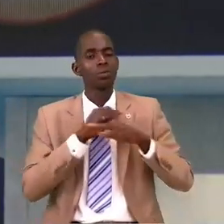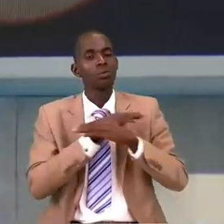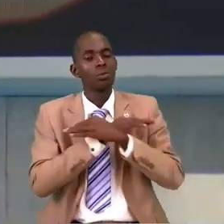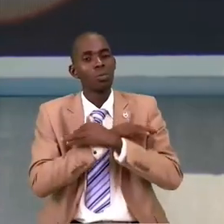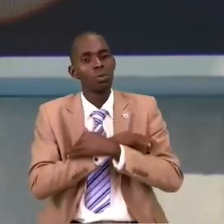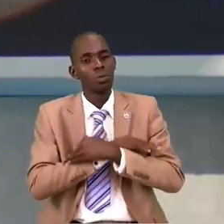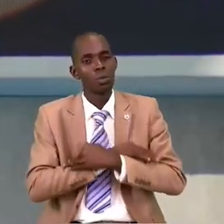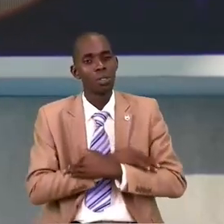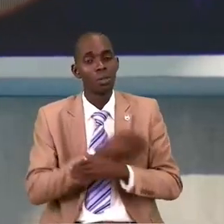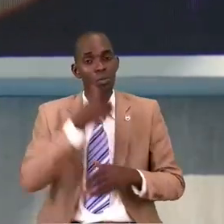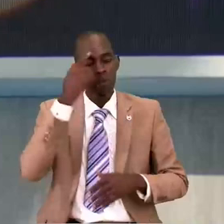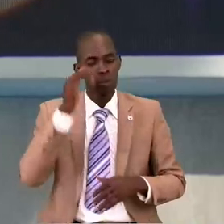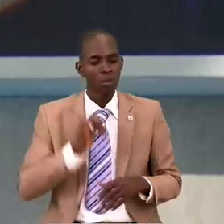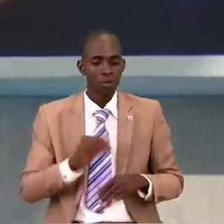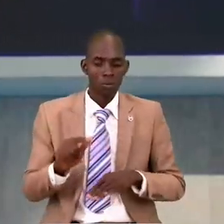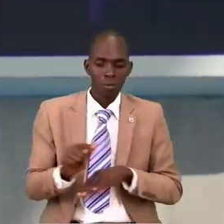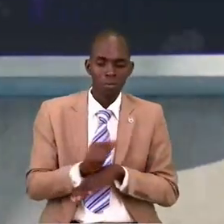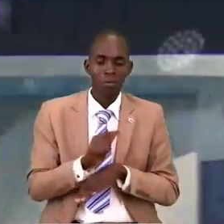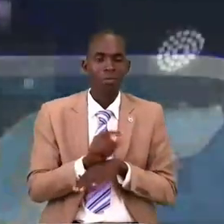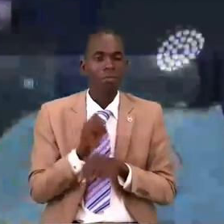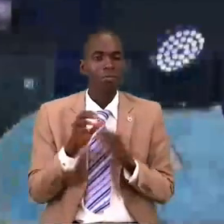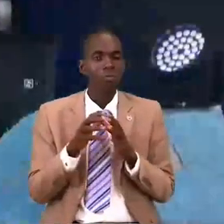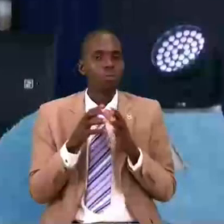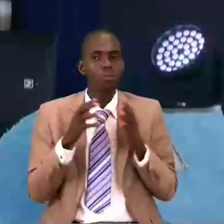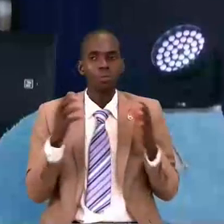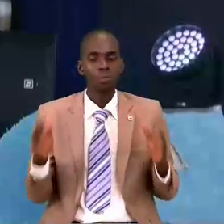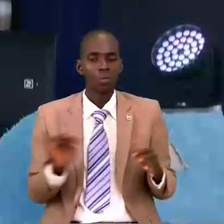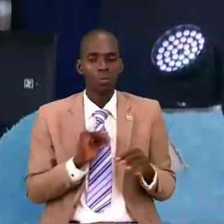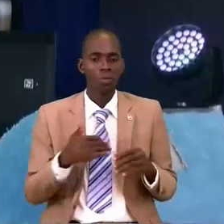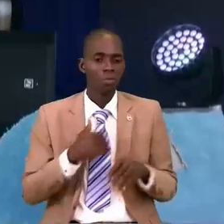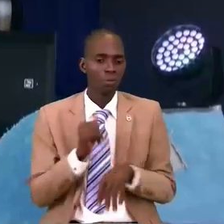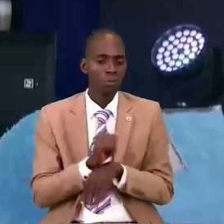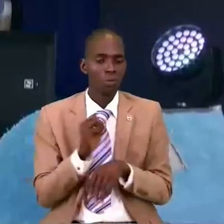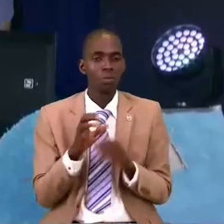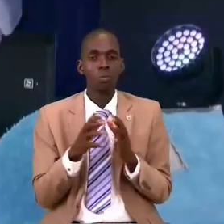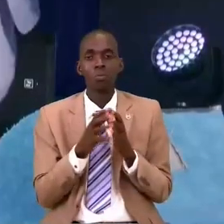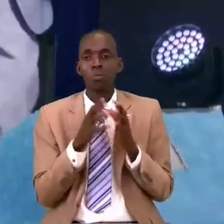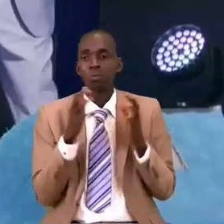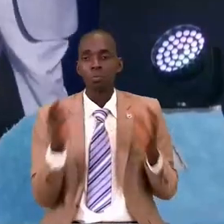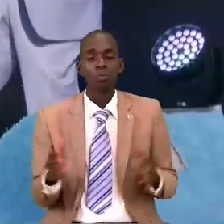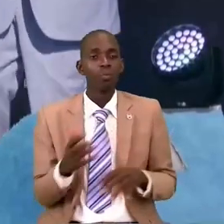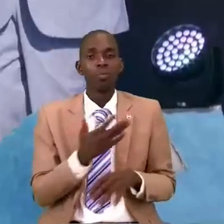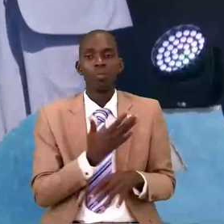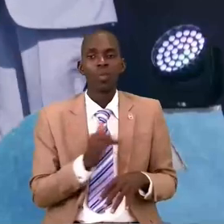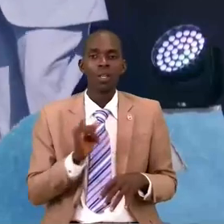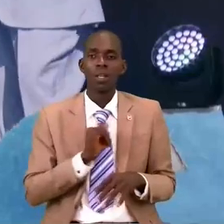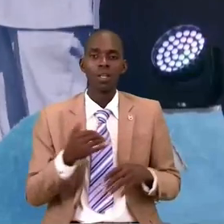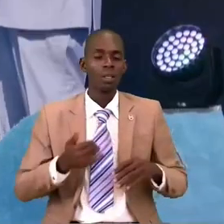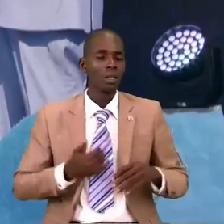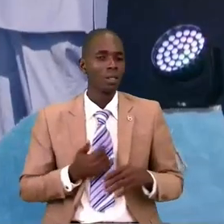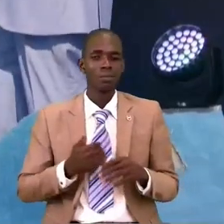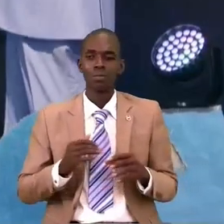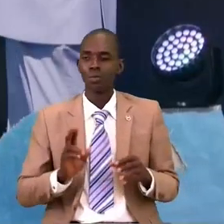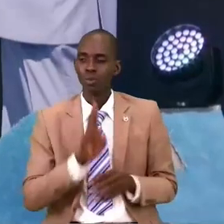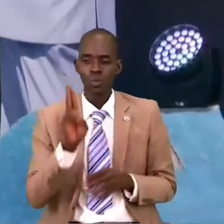tellement. Je me suis tellement exercé. Et je suis allé très loin. Cette chose